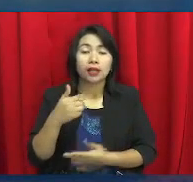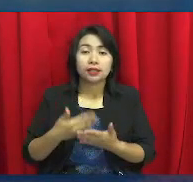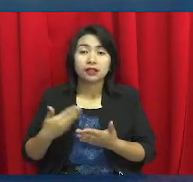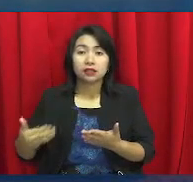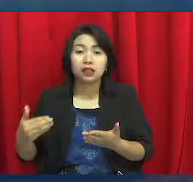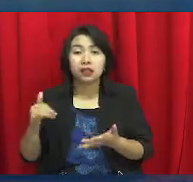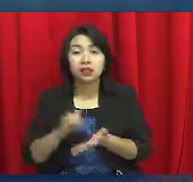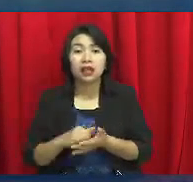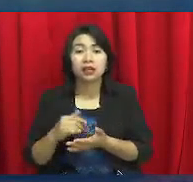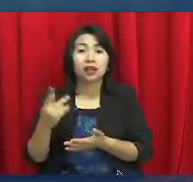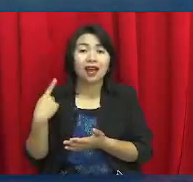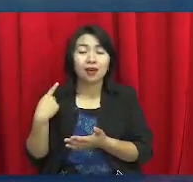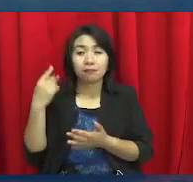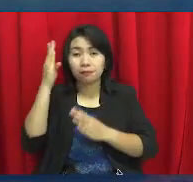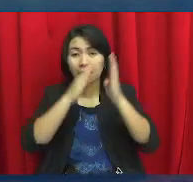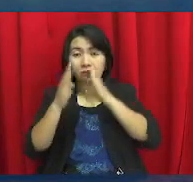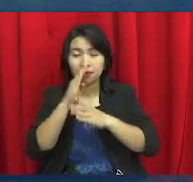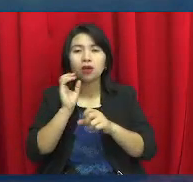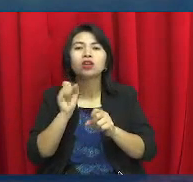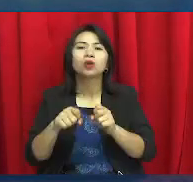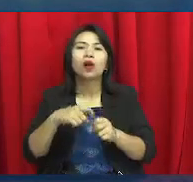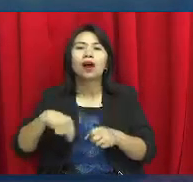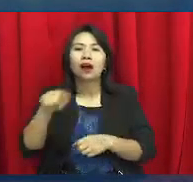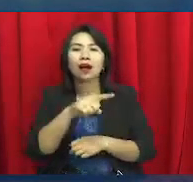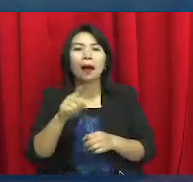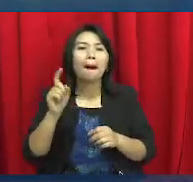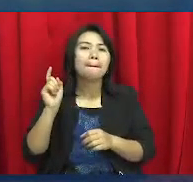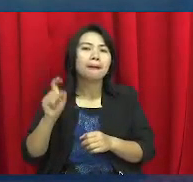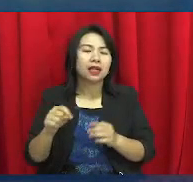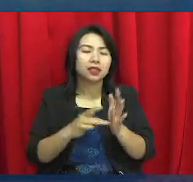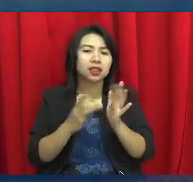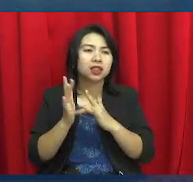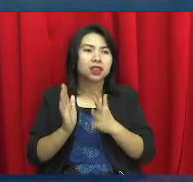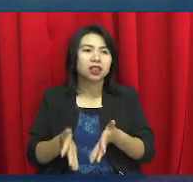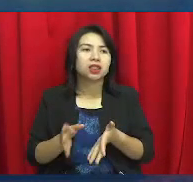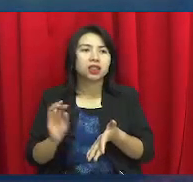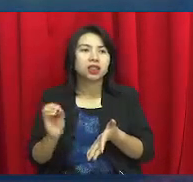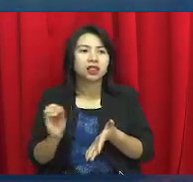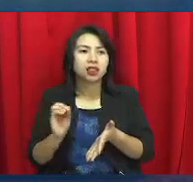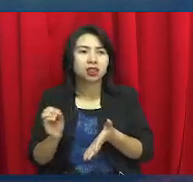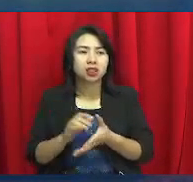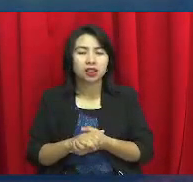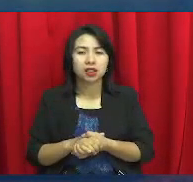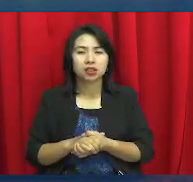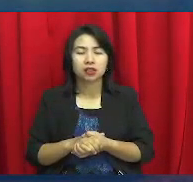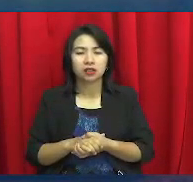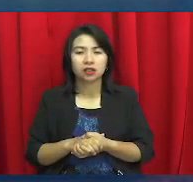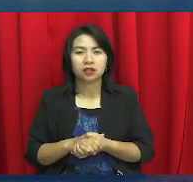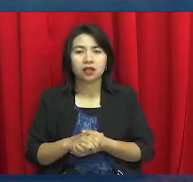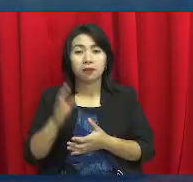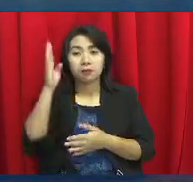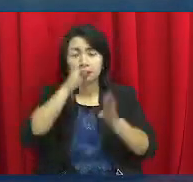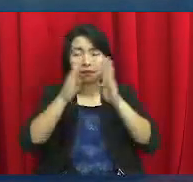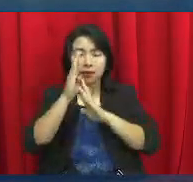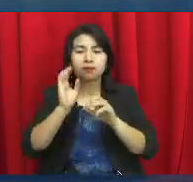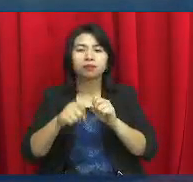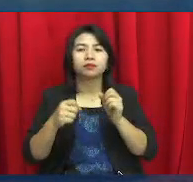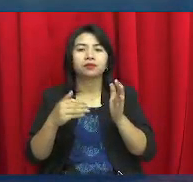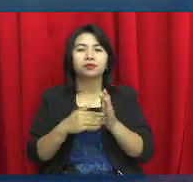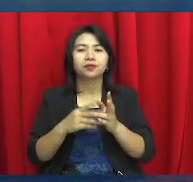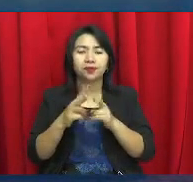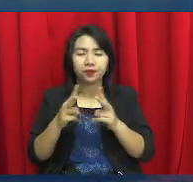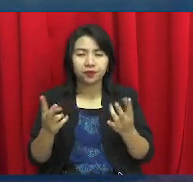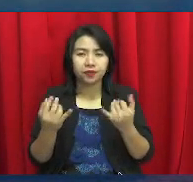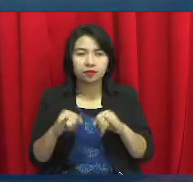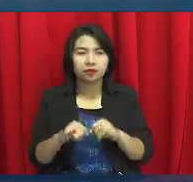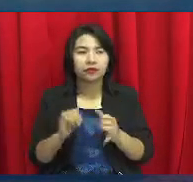kapatid, ayaw din dapat natin ng isang Kristiyano may kapintasan. Amen? So, mahalaga mga kapatid, no, makita